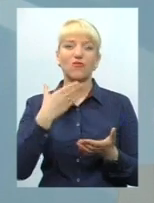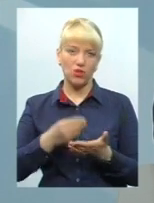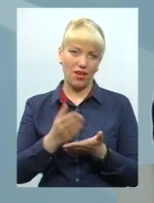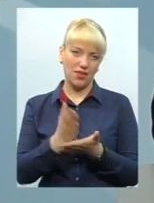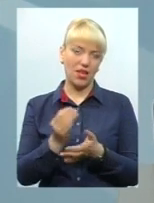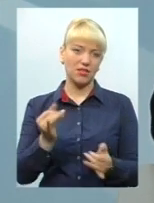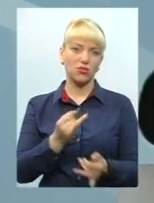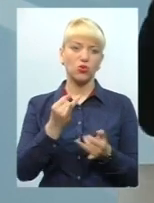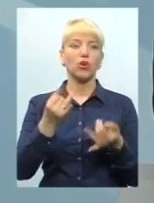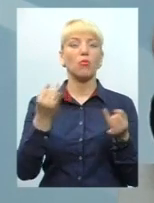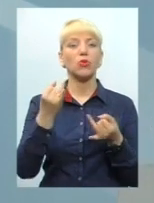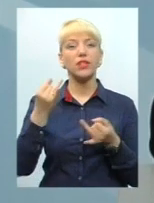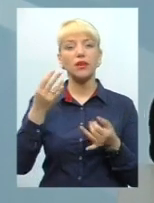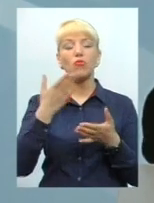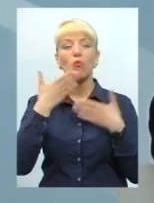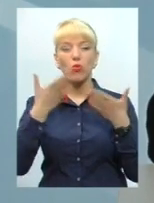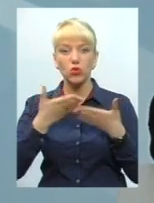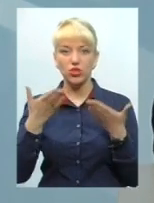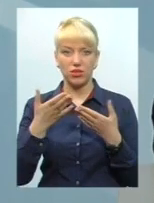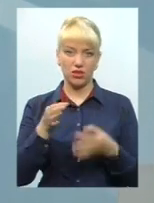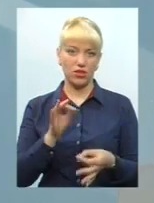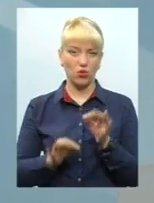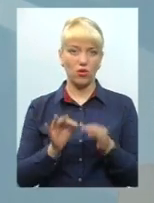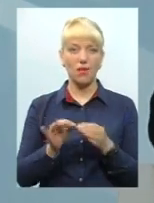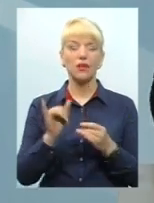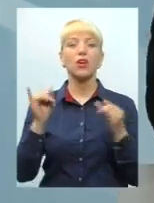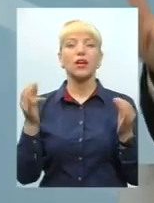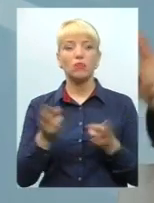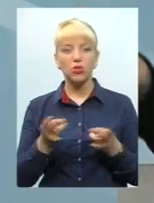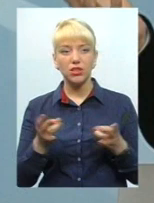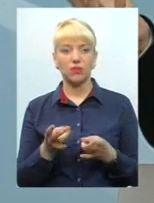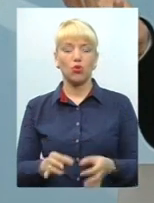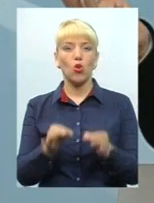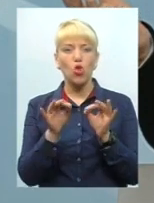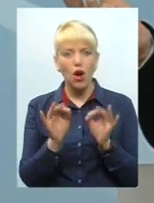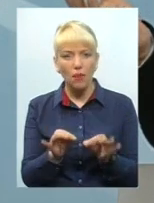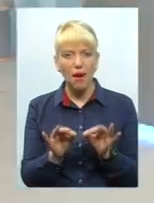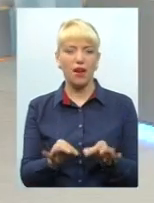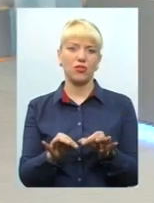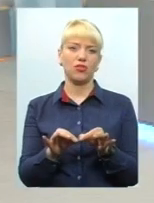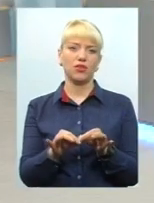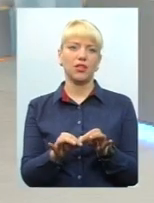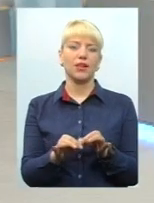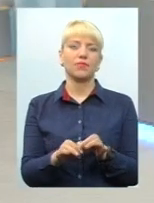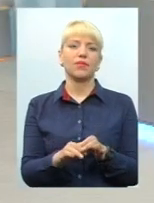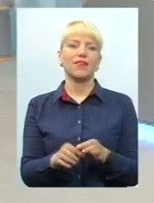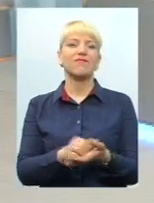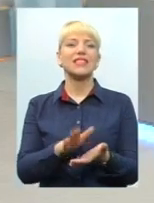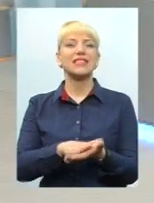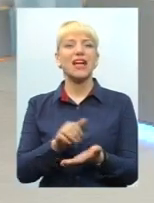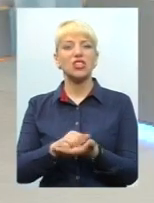історія. Потрібно її прочитати нормально. І потрібно її нормально, скажімо так,